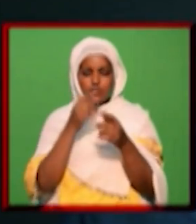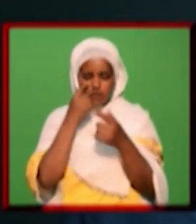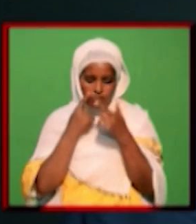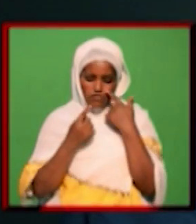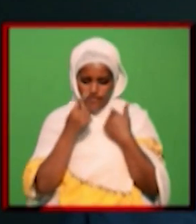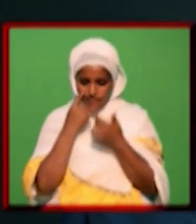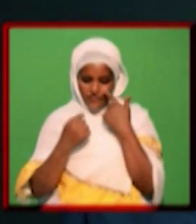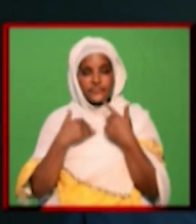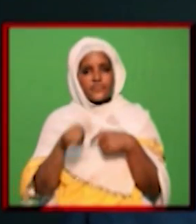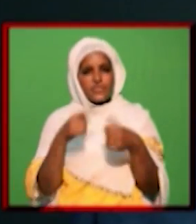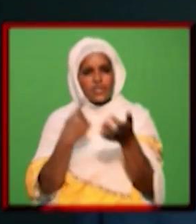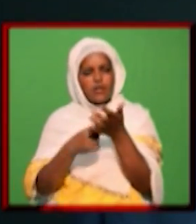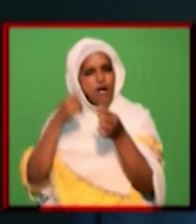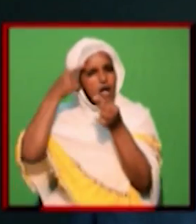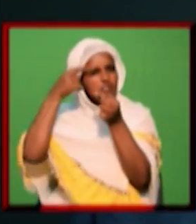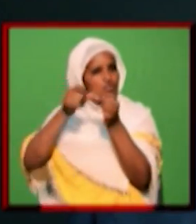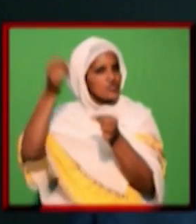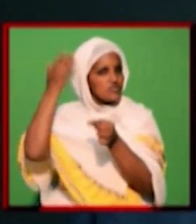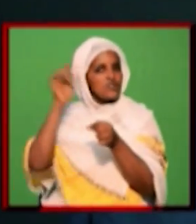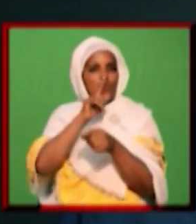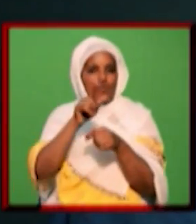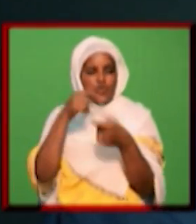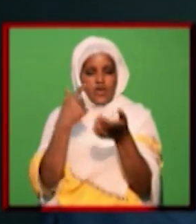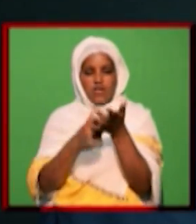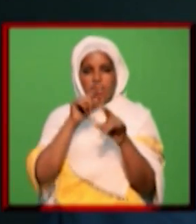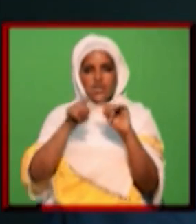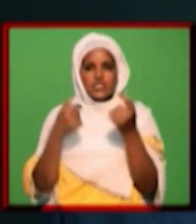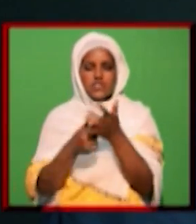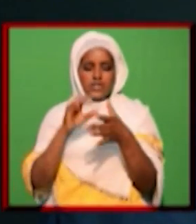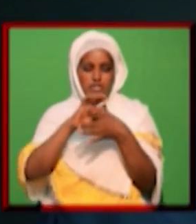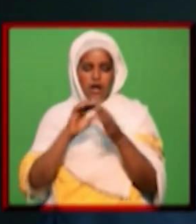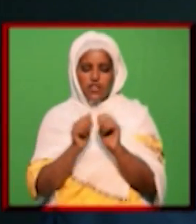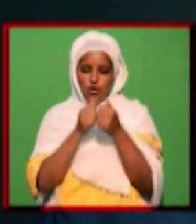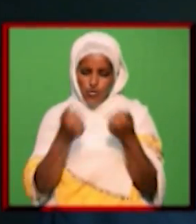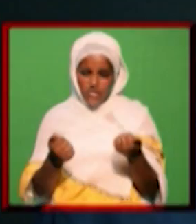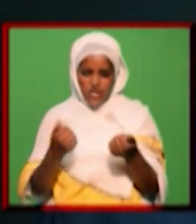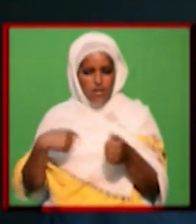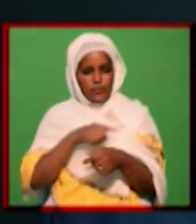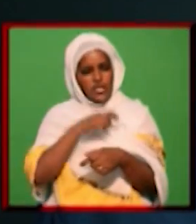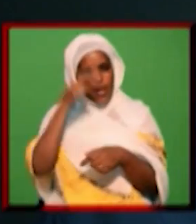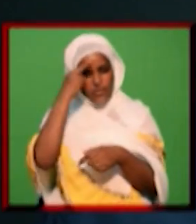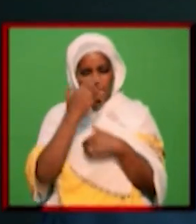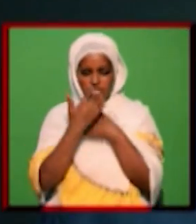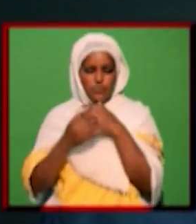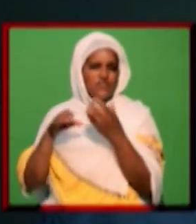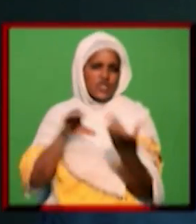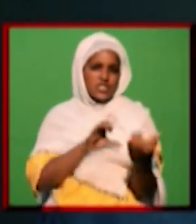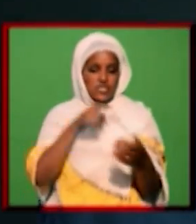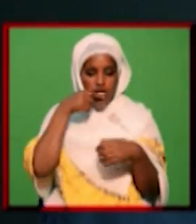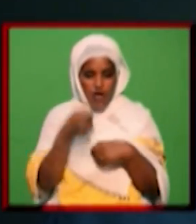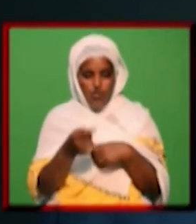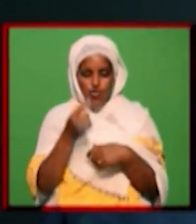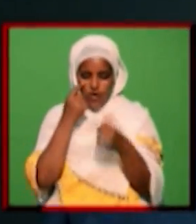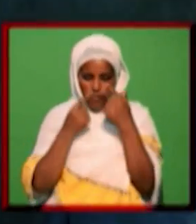أبو يا يتايا چونو لن ياتل سقاهتك ورس لن ياسل دمه فسس